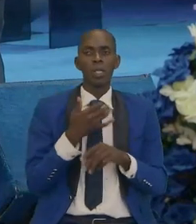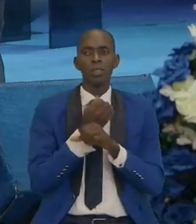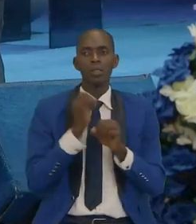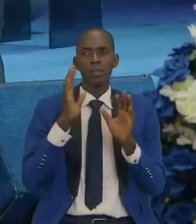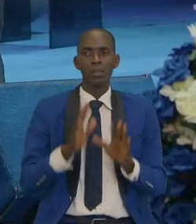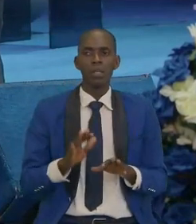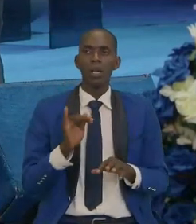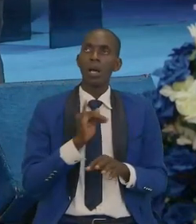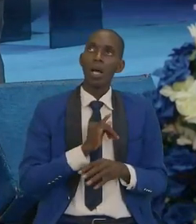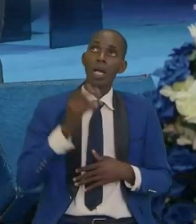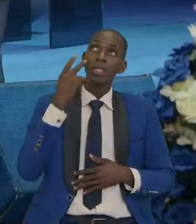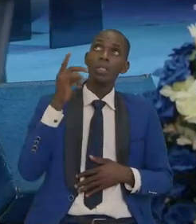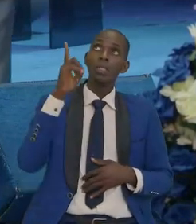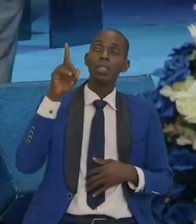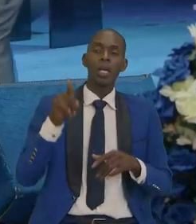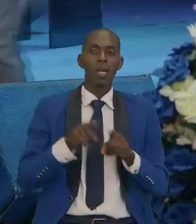comme mon Sauveur,